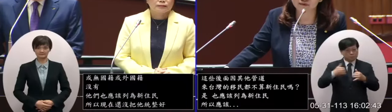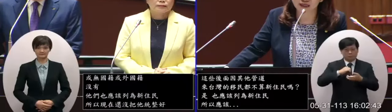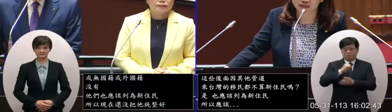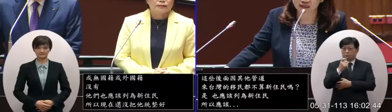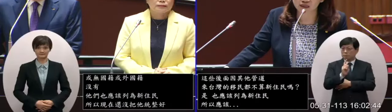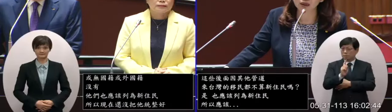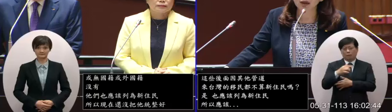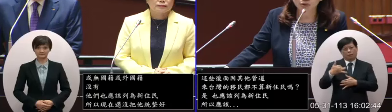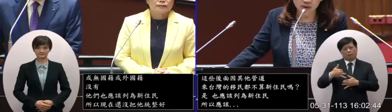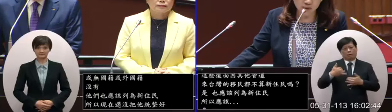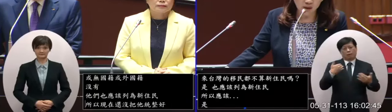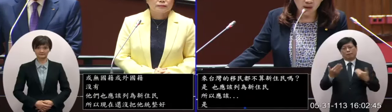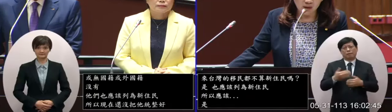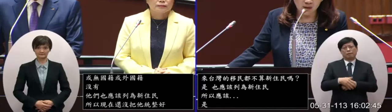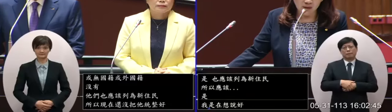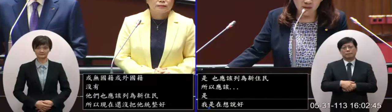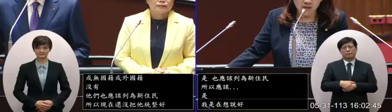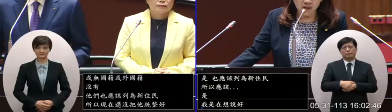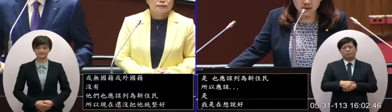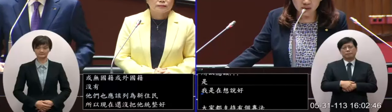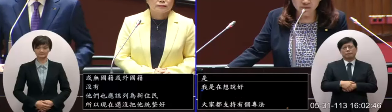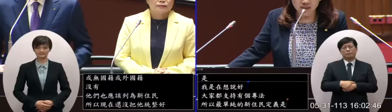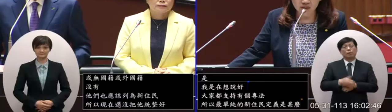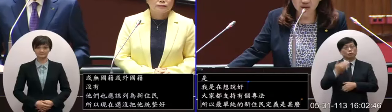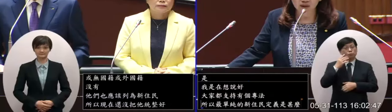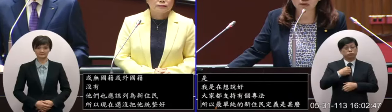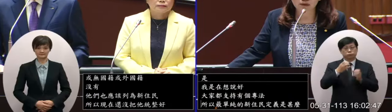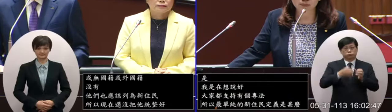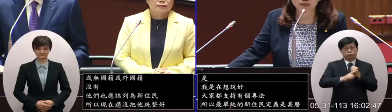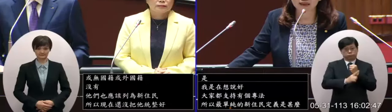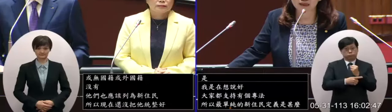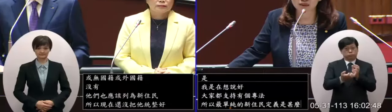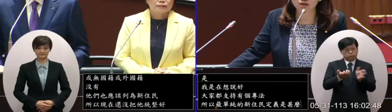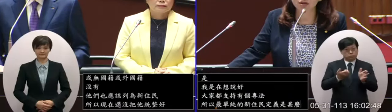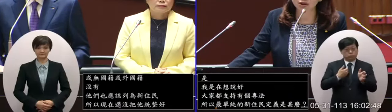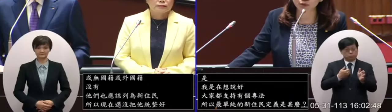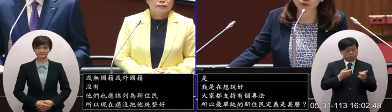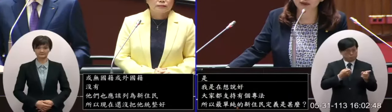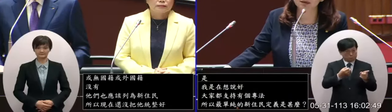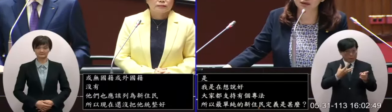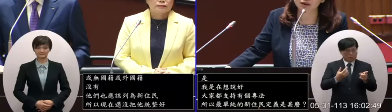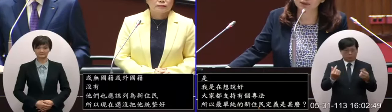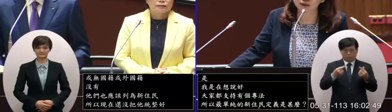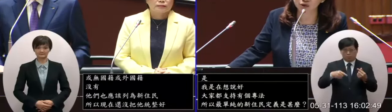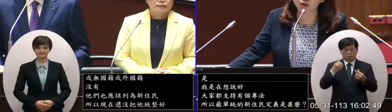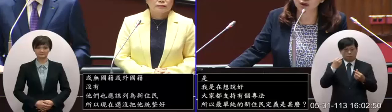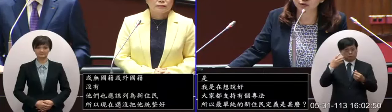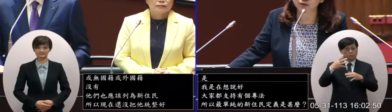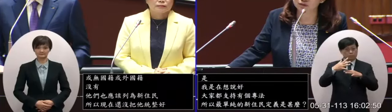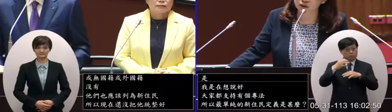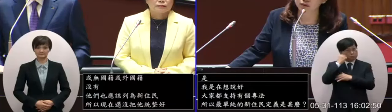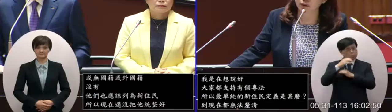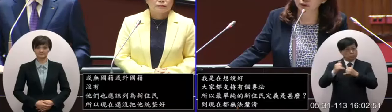没有办法厘清。所以说，要立专法之前，听部长的意思，新住民的定义必